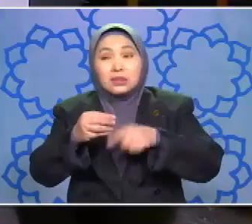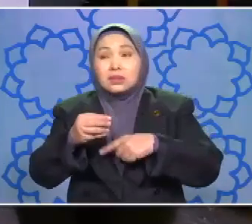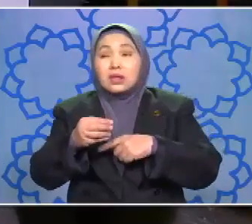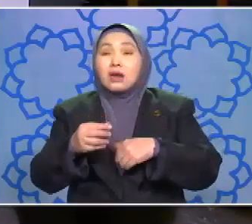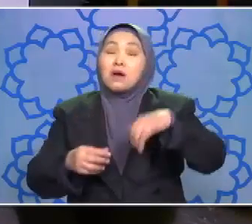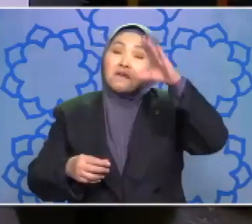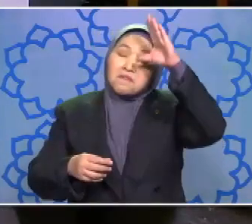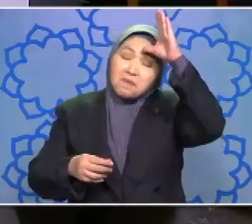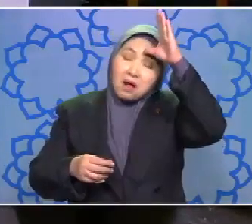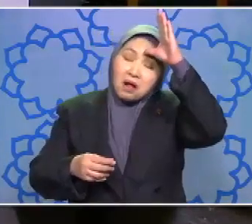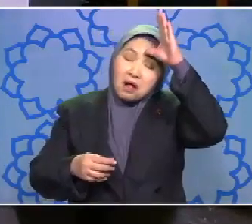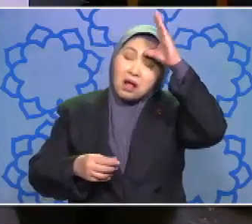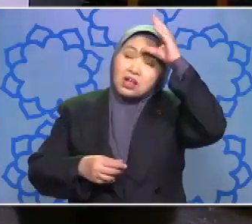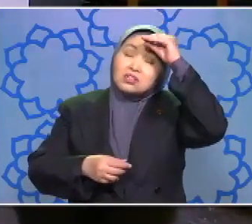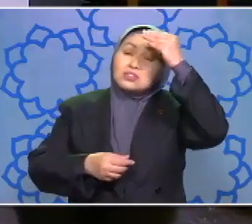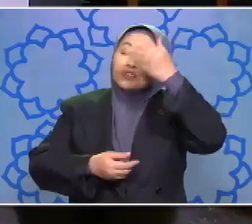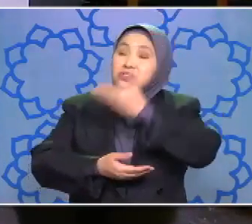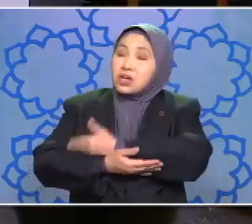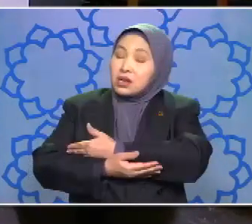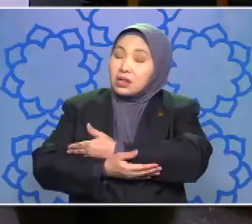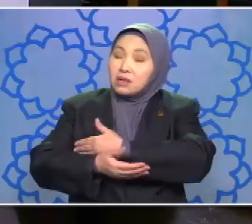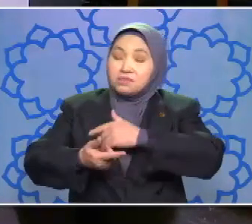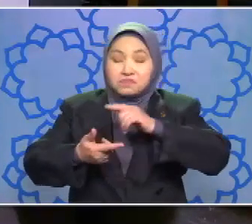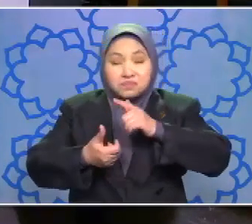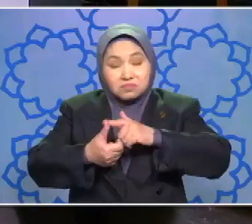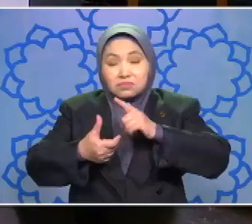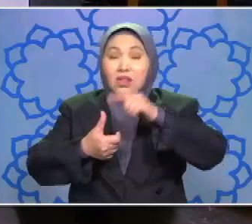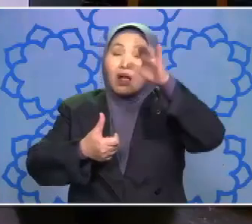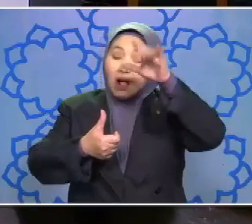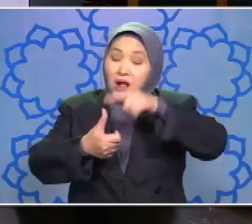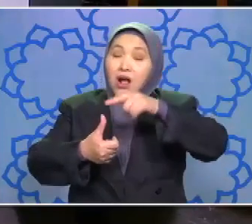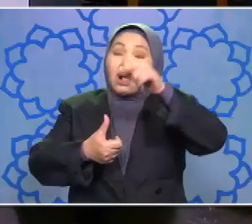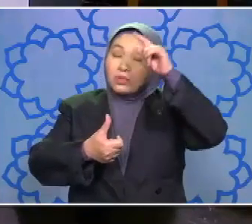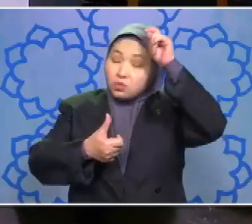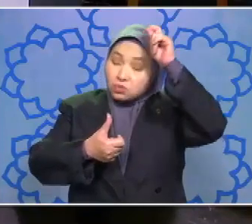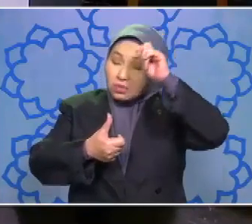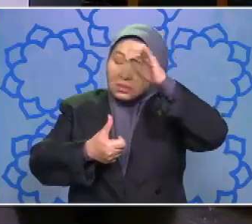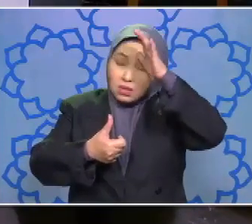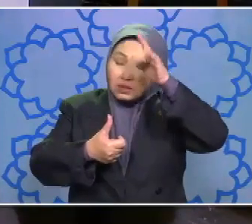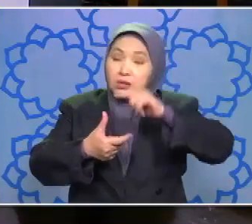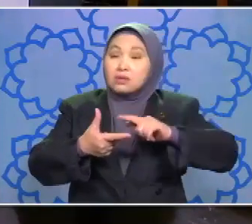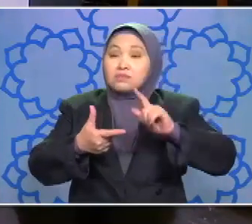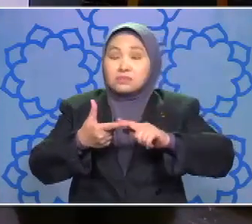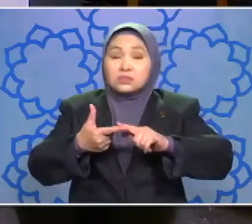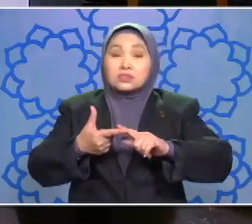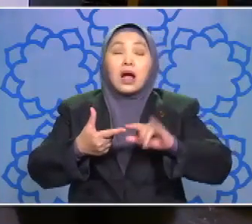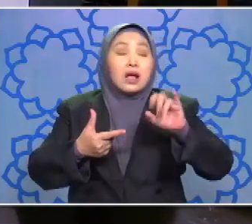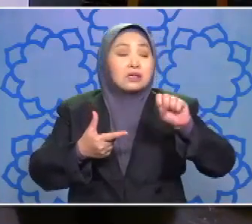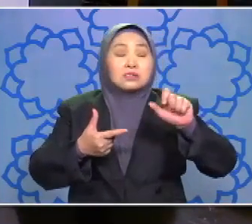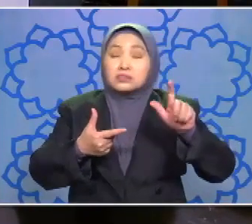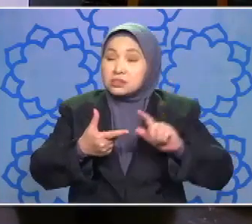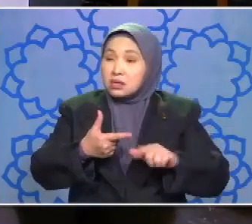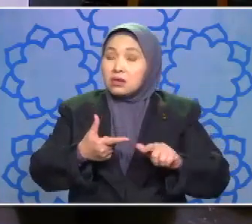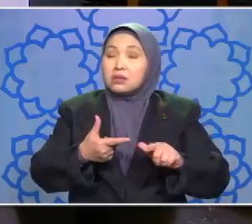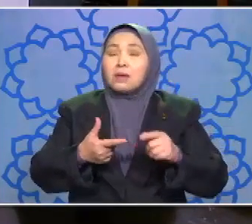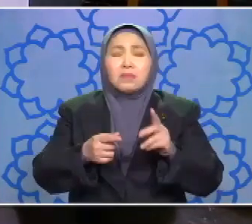Son. Ayah dan juga anak. Ayah adalah Tuhan dan anaknya adalah Jesus, kan? Nabi Isa alaihissalam. Jadi